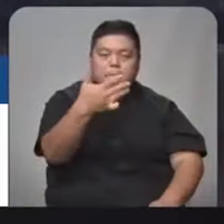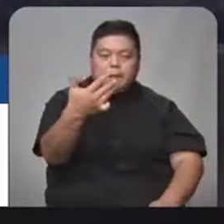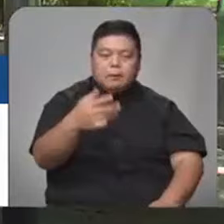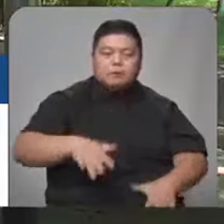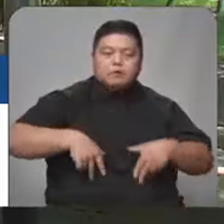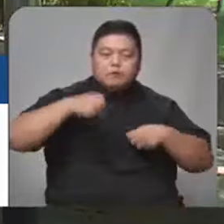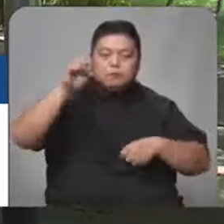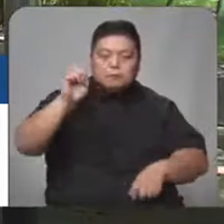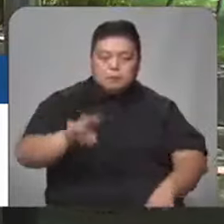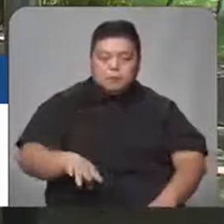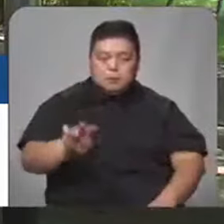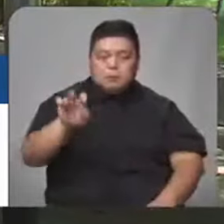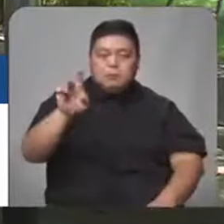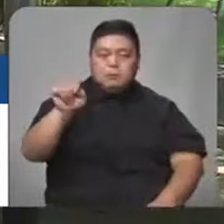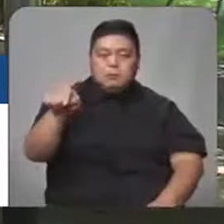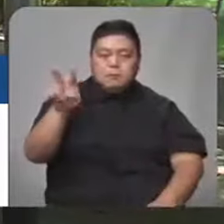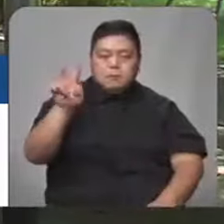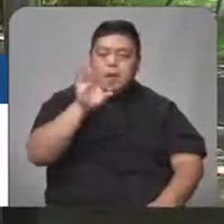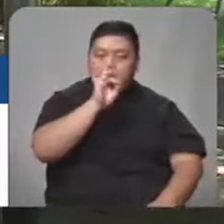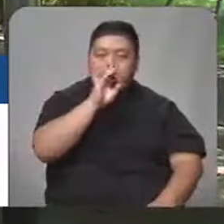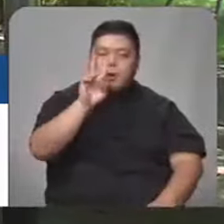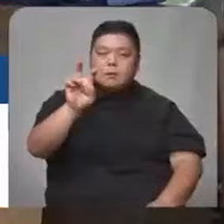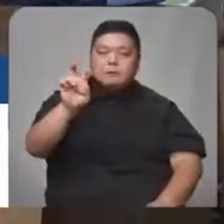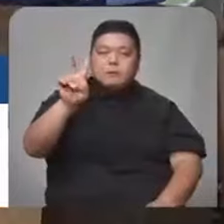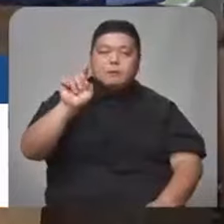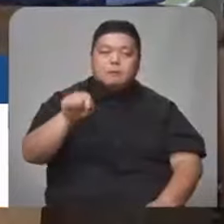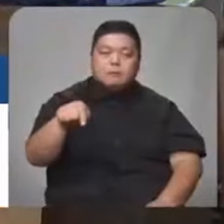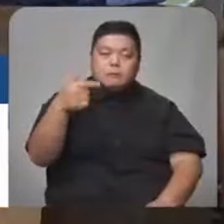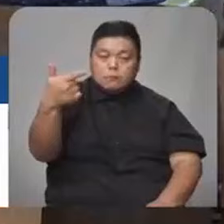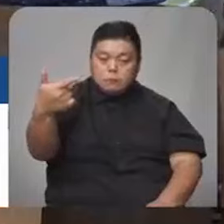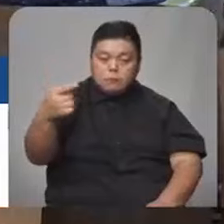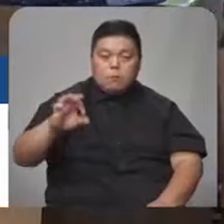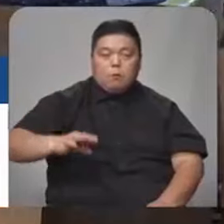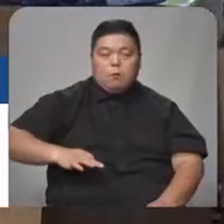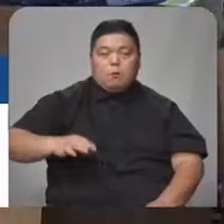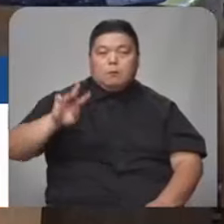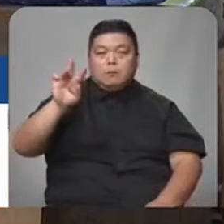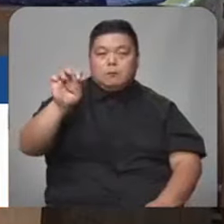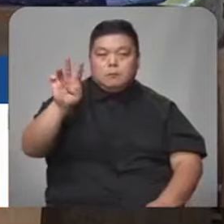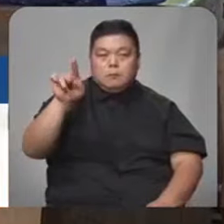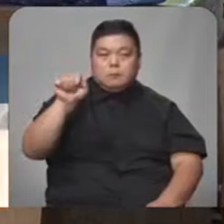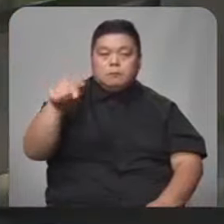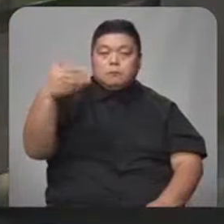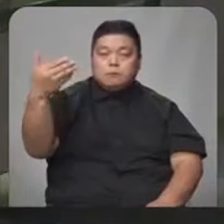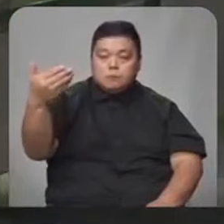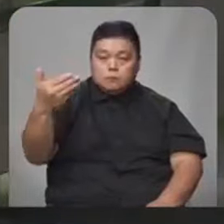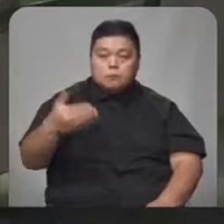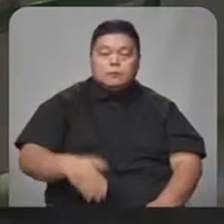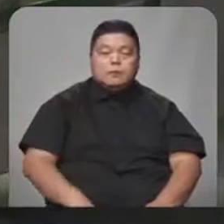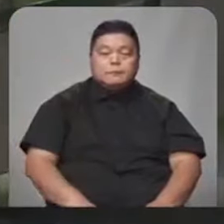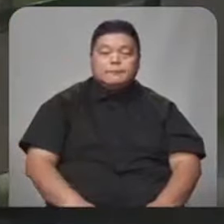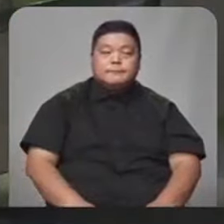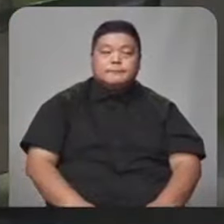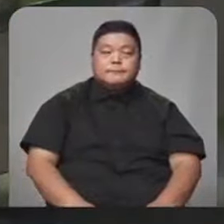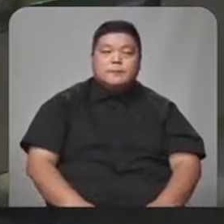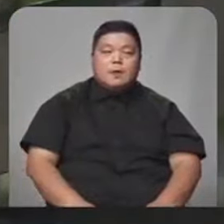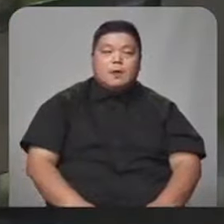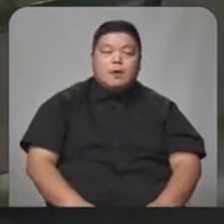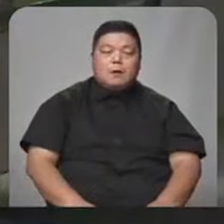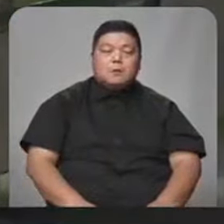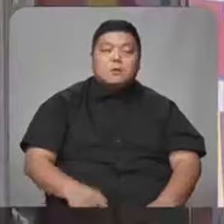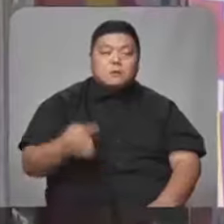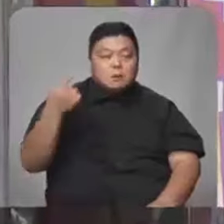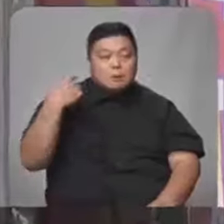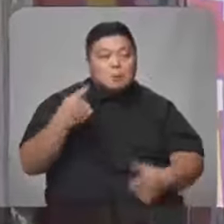춘천 33.2 강릉 33.6 원주 33.9도 등입니다 어제와 비슷하거나 1도